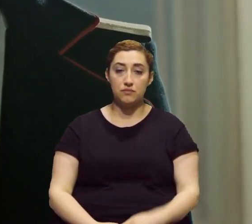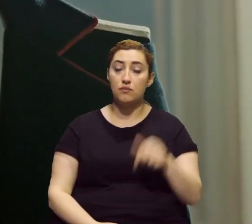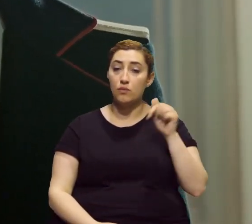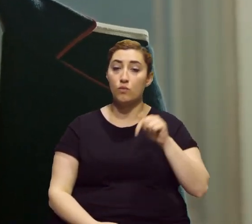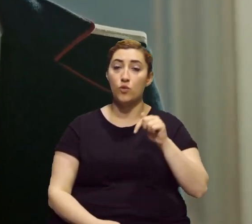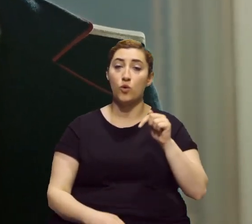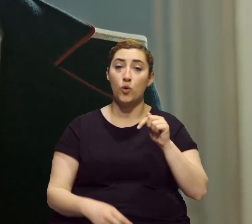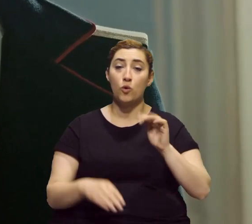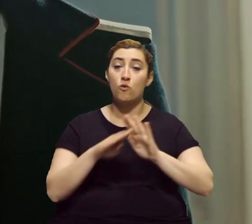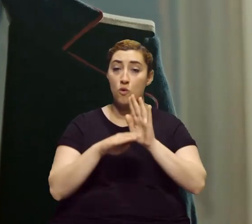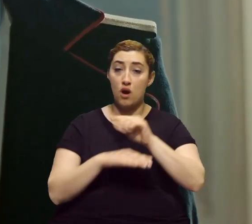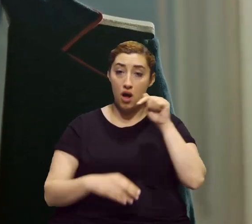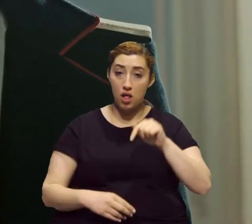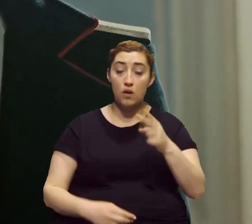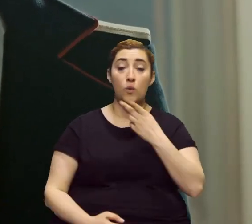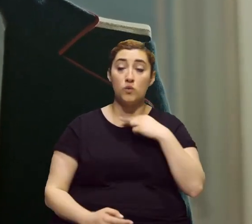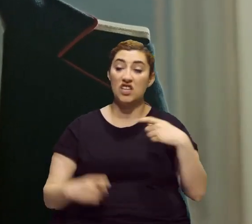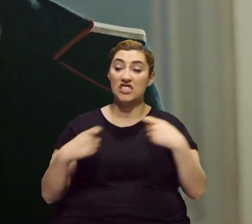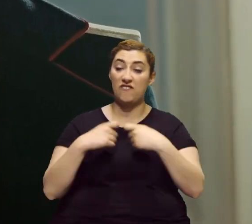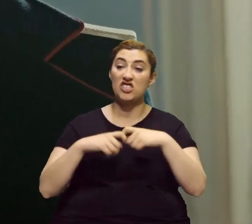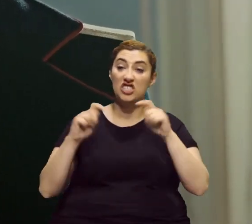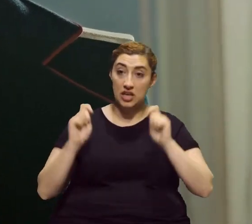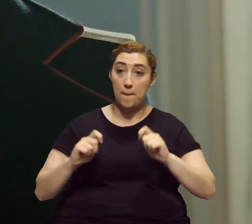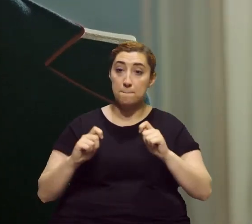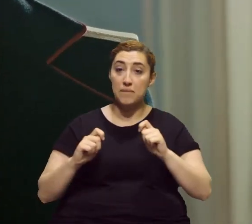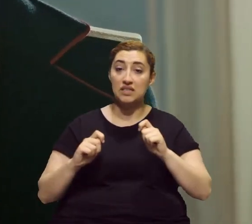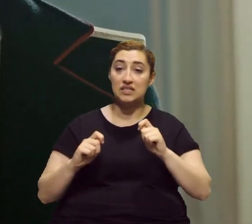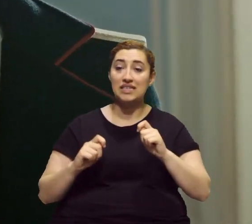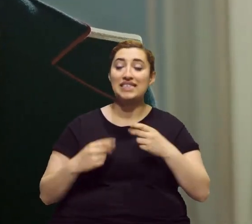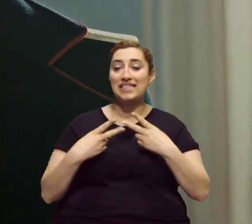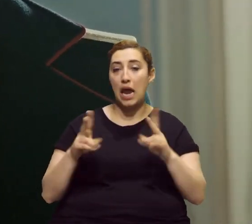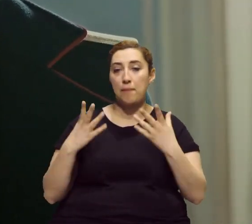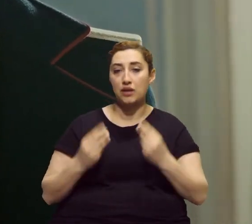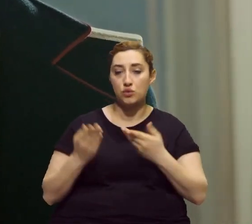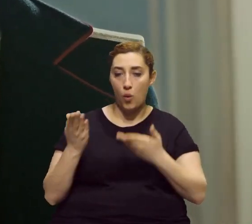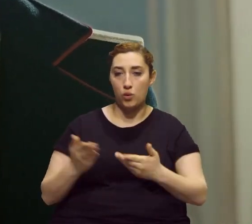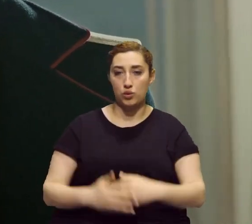Bu protokolle Rusya'nın savaş çıkarması meşru hale getirildi.